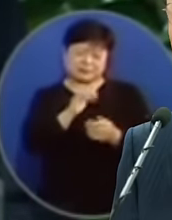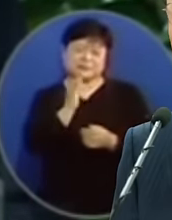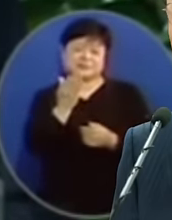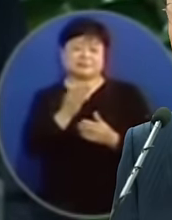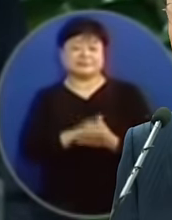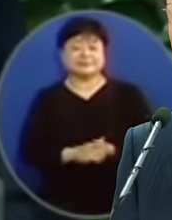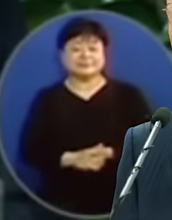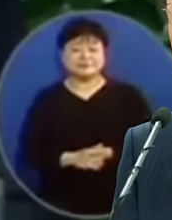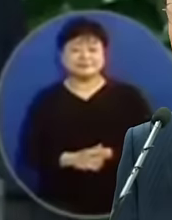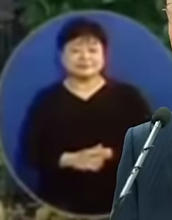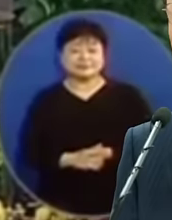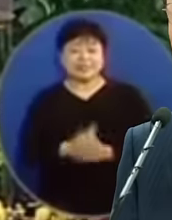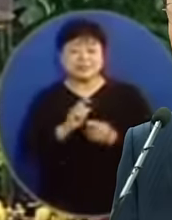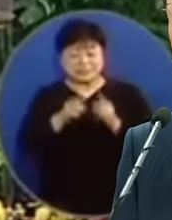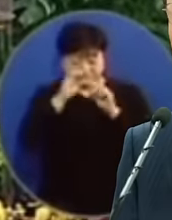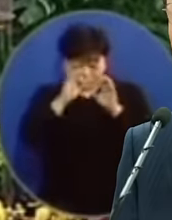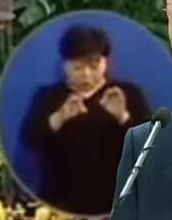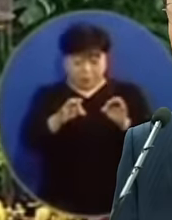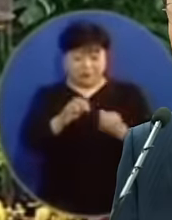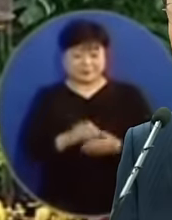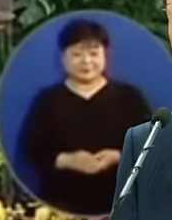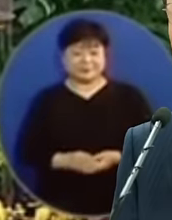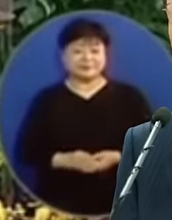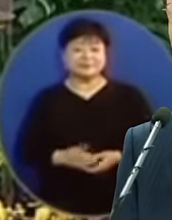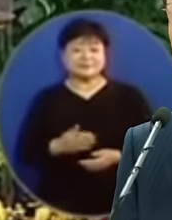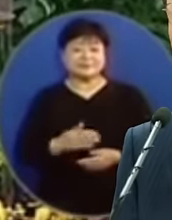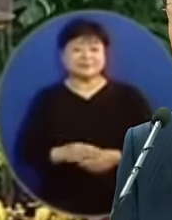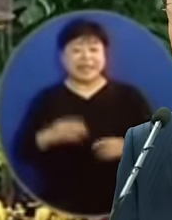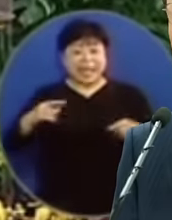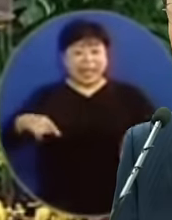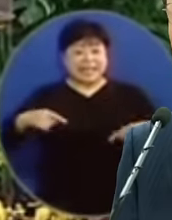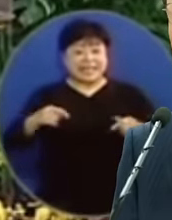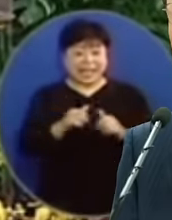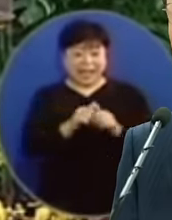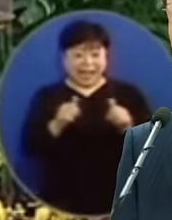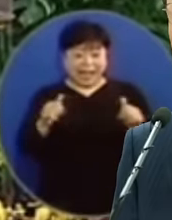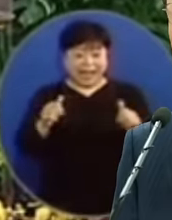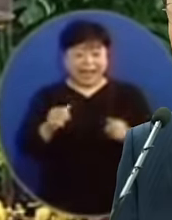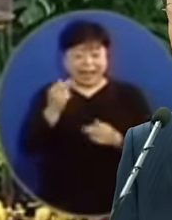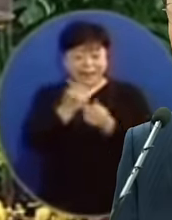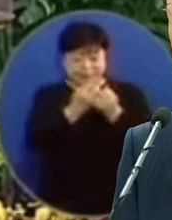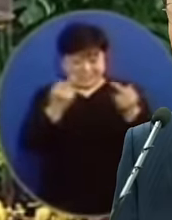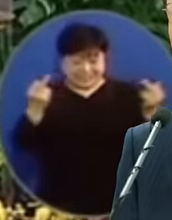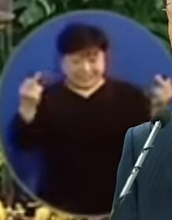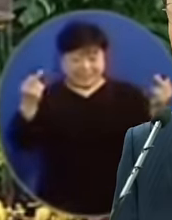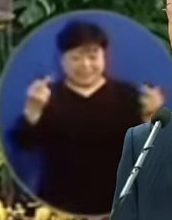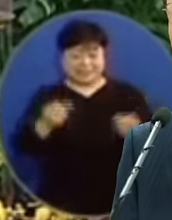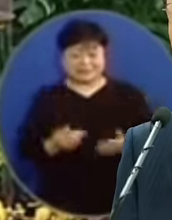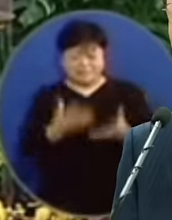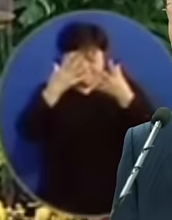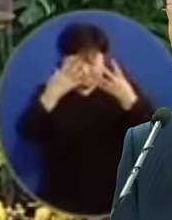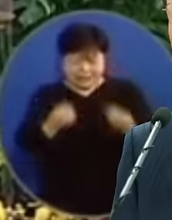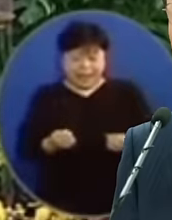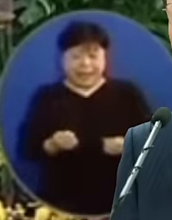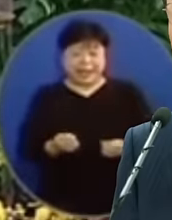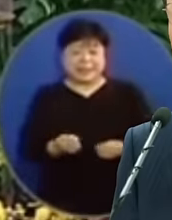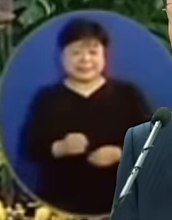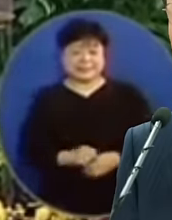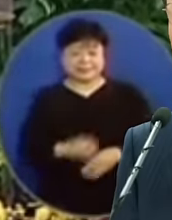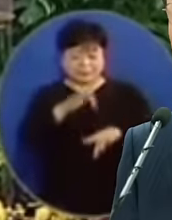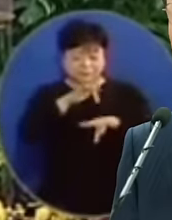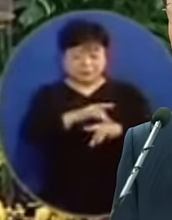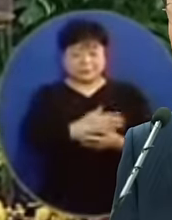것입니다. 성경에도 선지자 엘리야가 갈멜산에서 수백 명의 바알 선지자들을